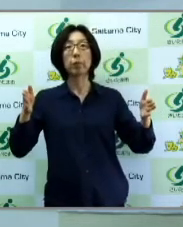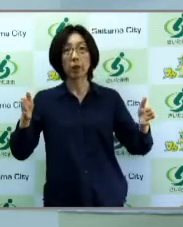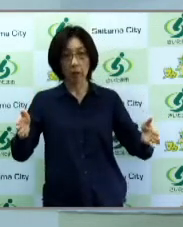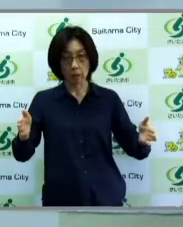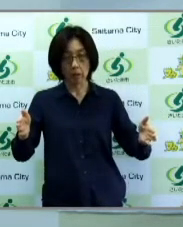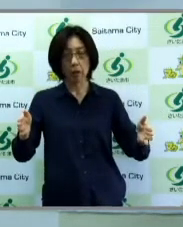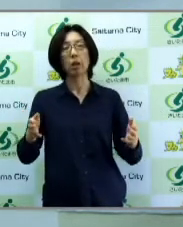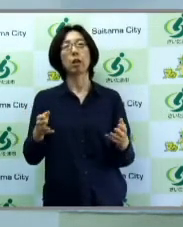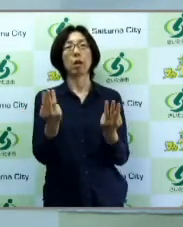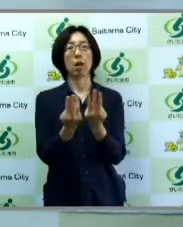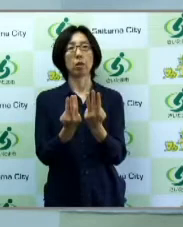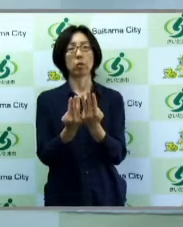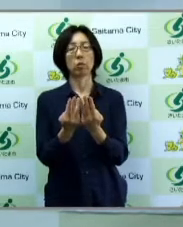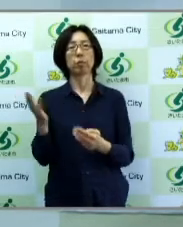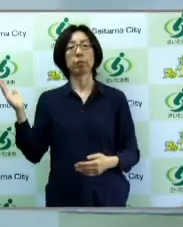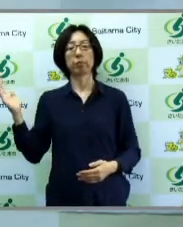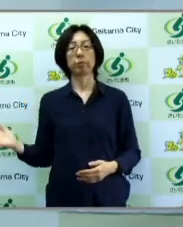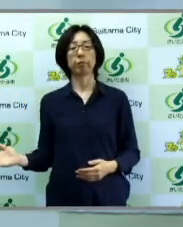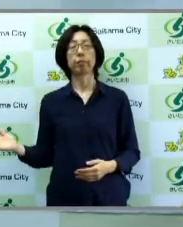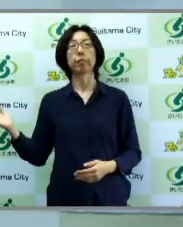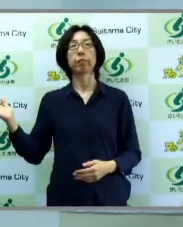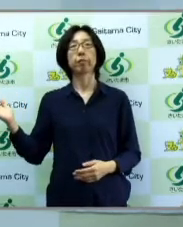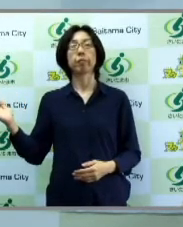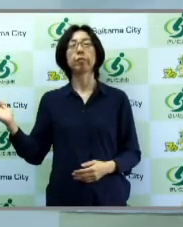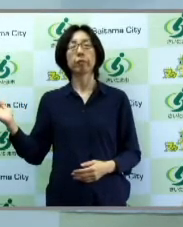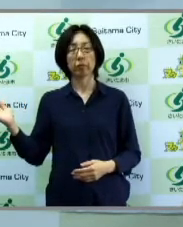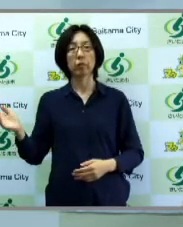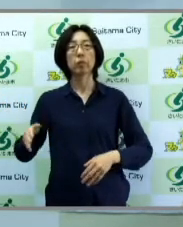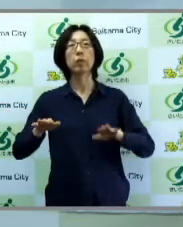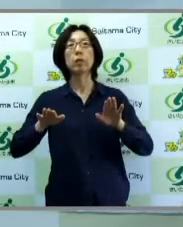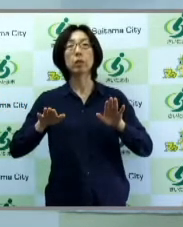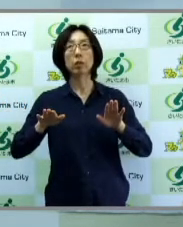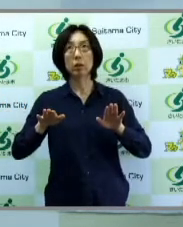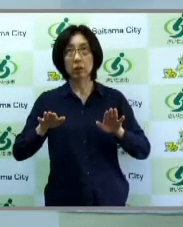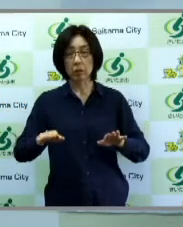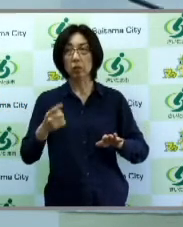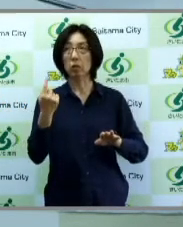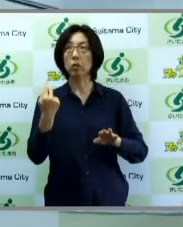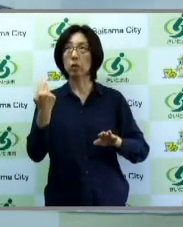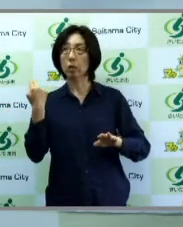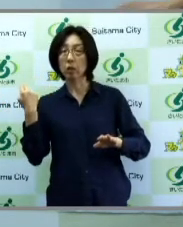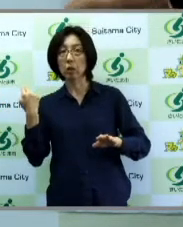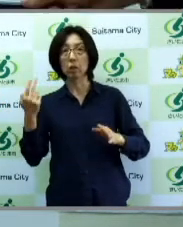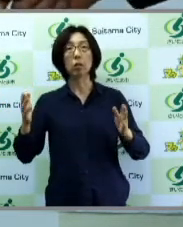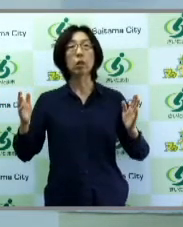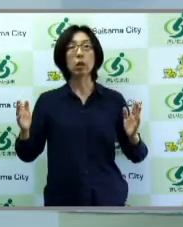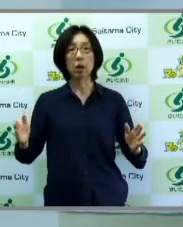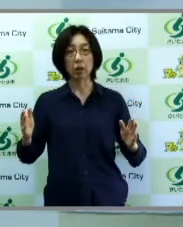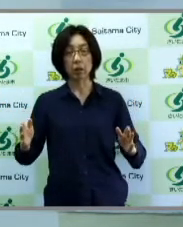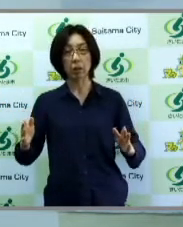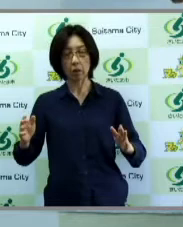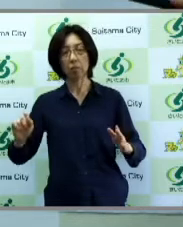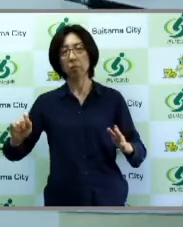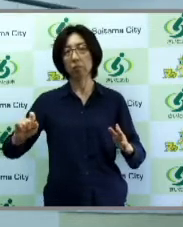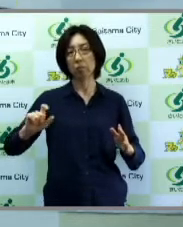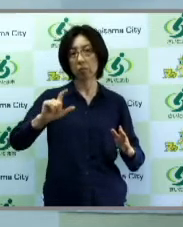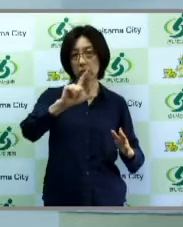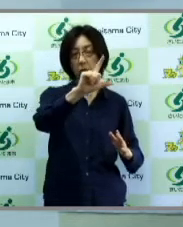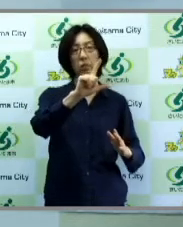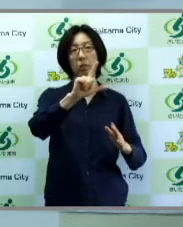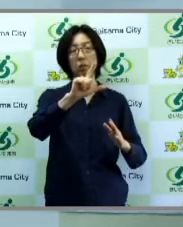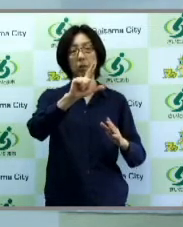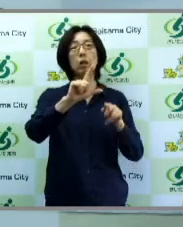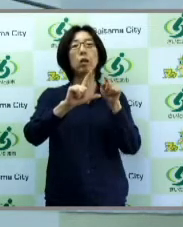グラフで表しますと、現時点ではここ数日はこのクラスターによる感染者が非常に多かったということであり